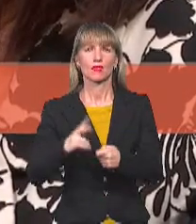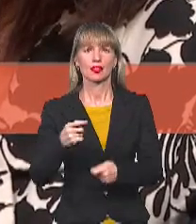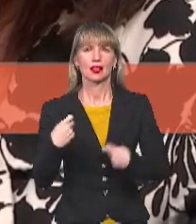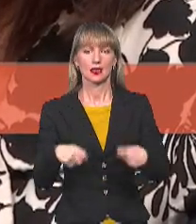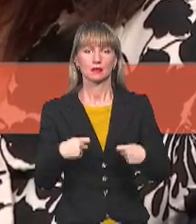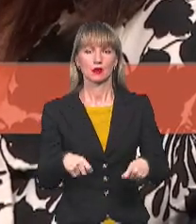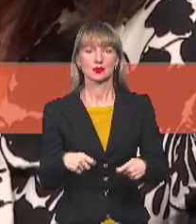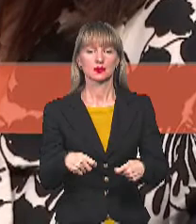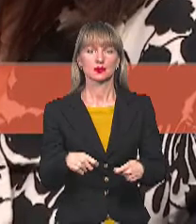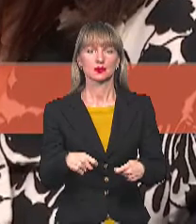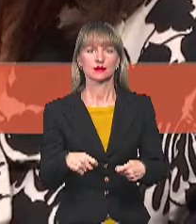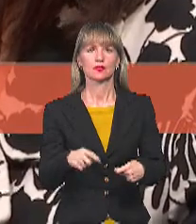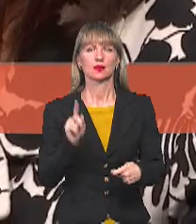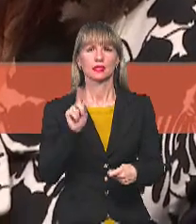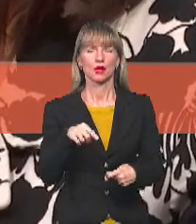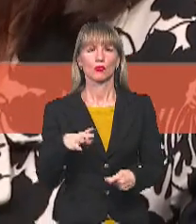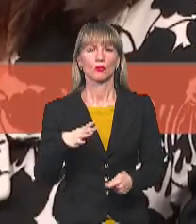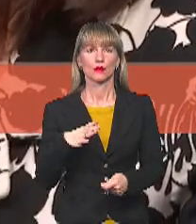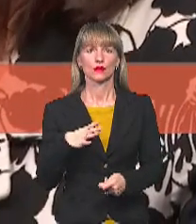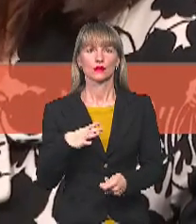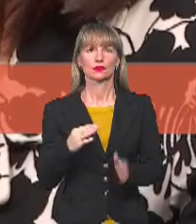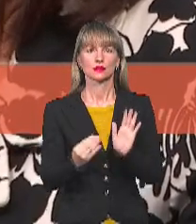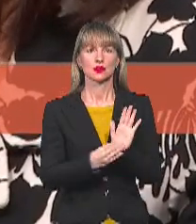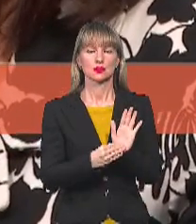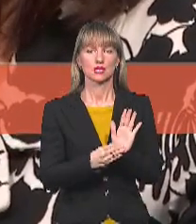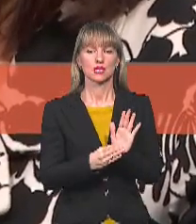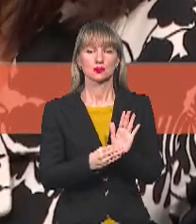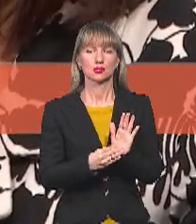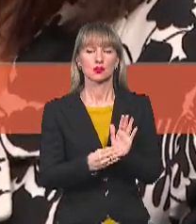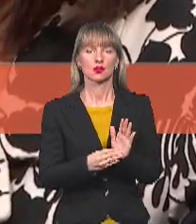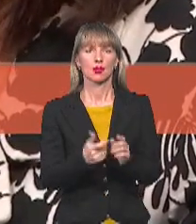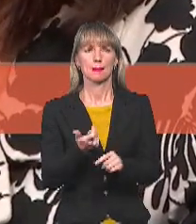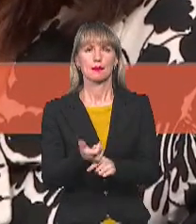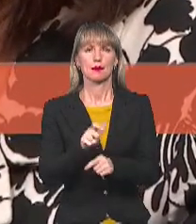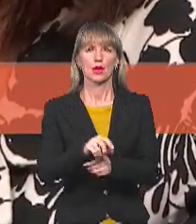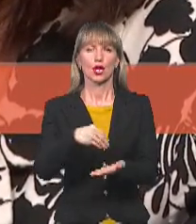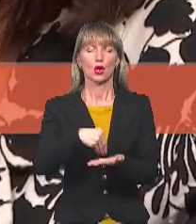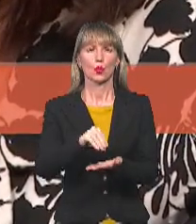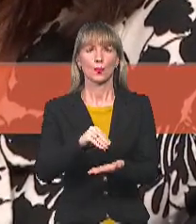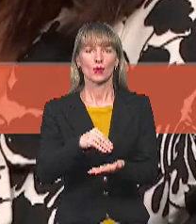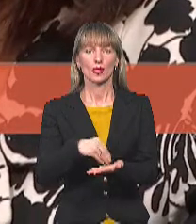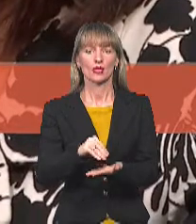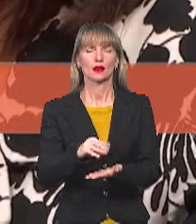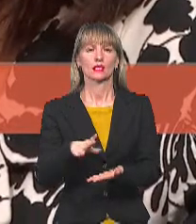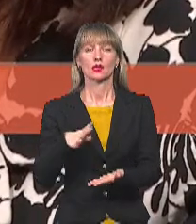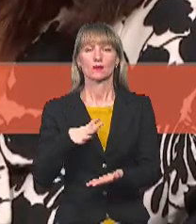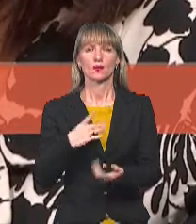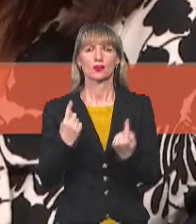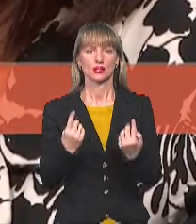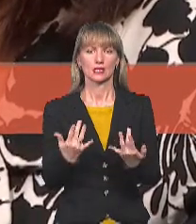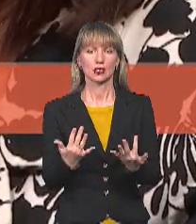ярмарці, навіть там були зазначені перекупники, були представлені у значній